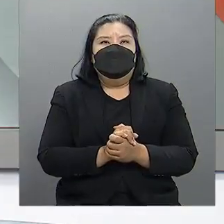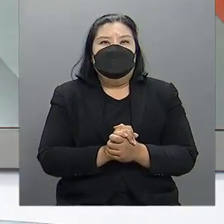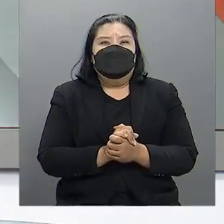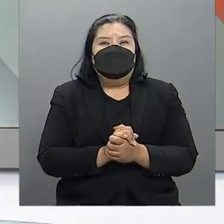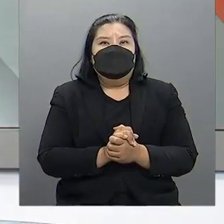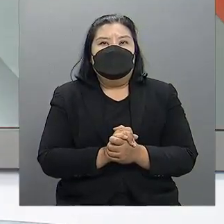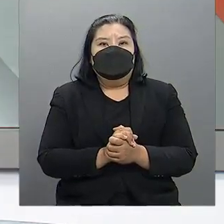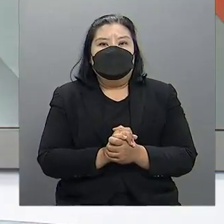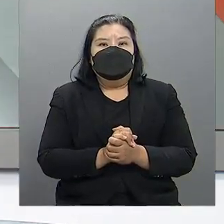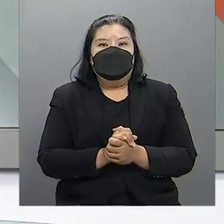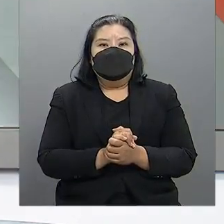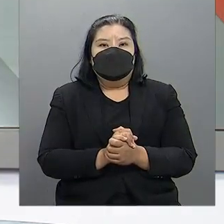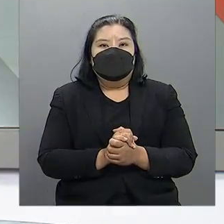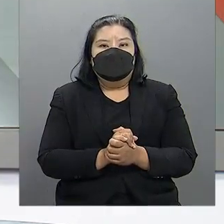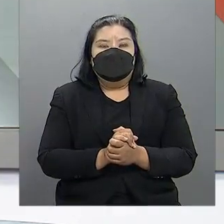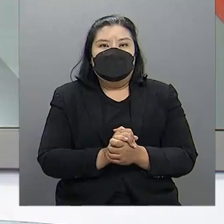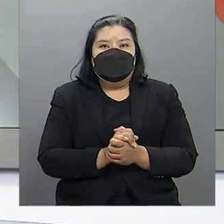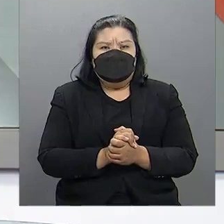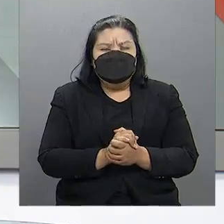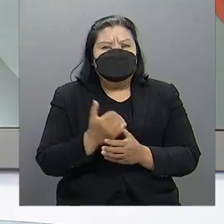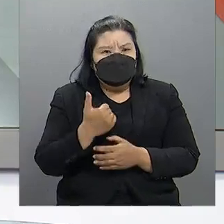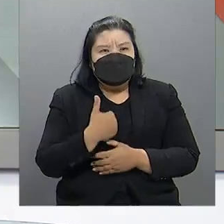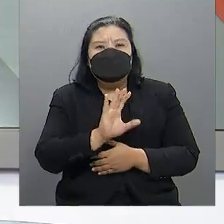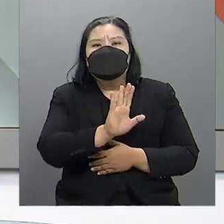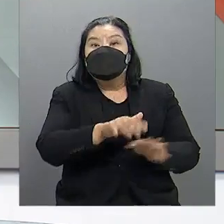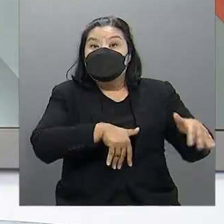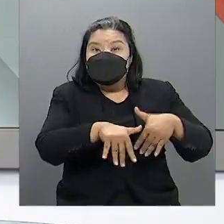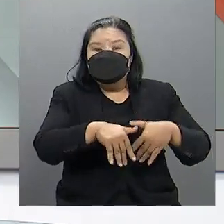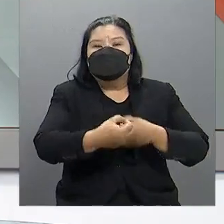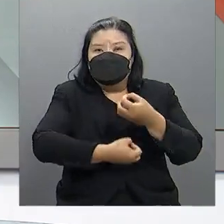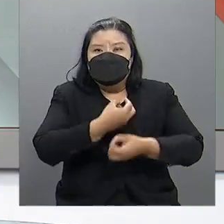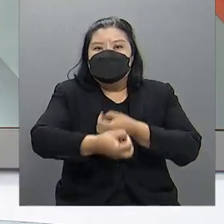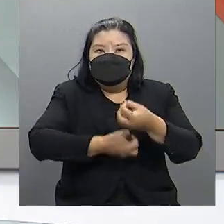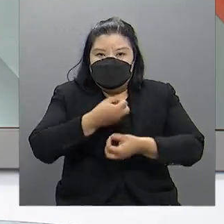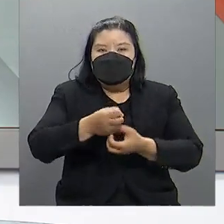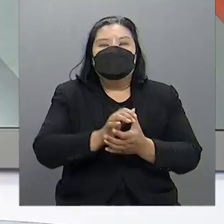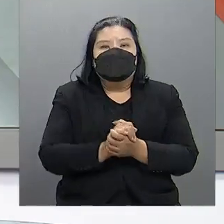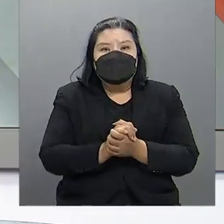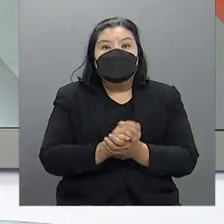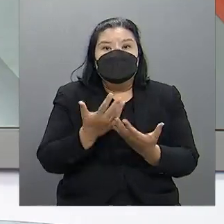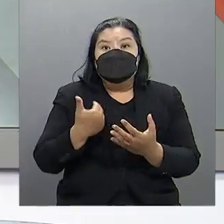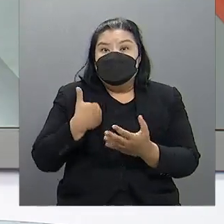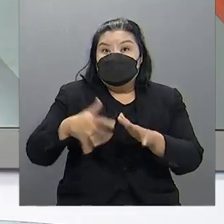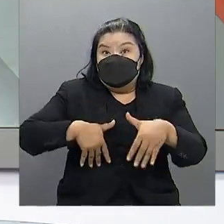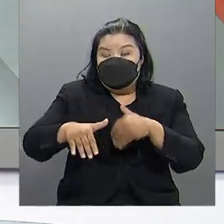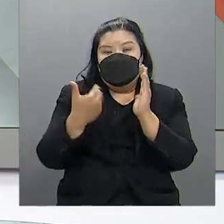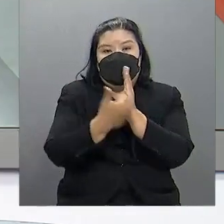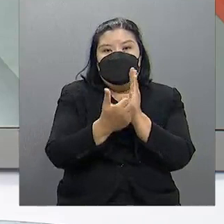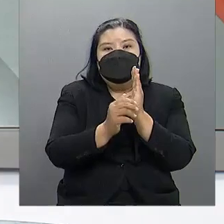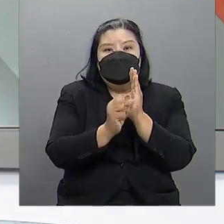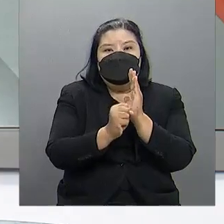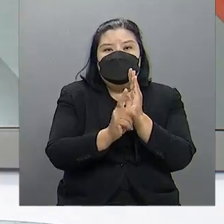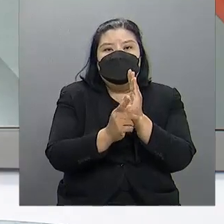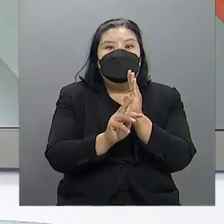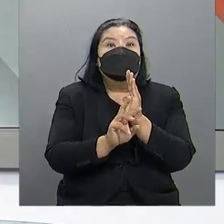วันนี้เราได้ฟังเสียงสะท้อนจากชาวบ้านในหลายมิตินะครับในขณะที่ชาวบ้านในจังหวัดสกลนครเขาบอกว่าไม่ได้ต้องการน้ำประป